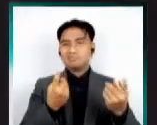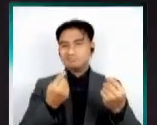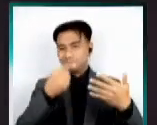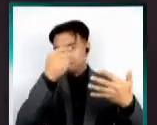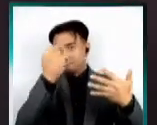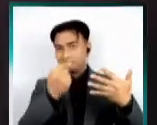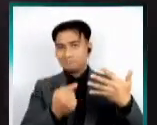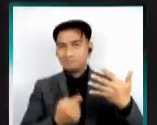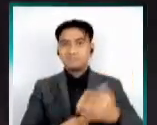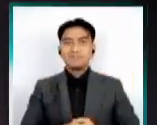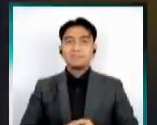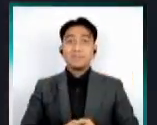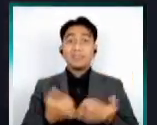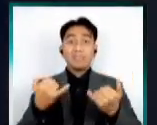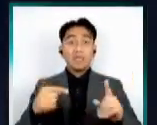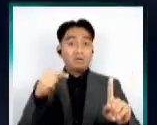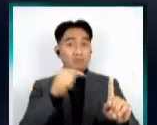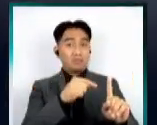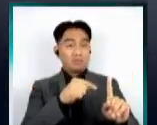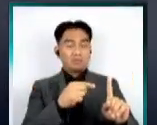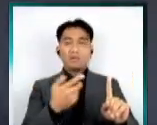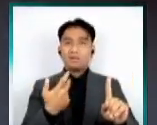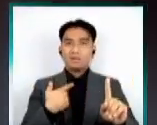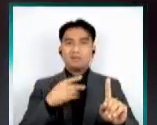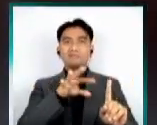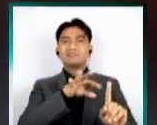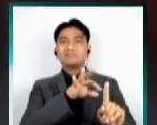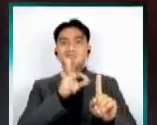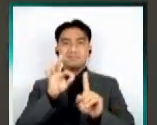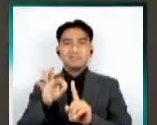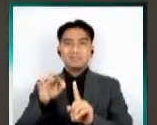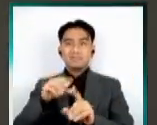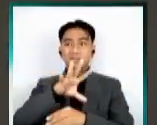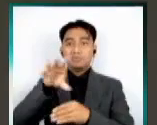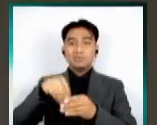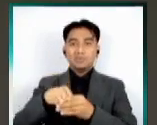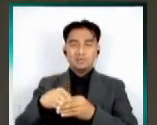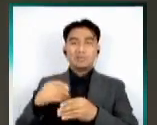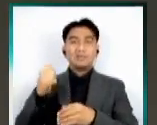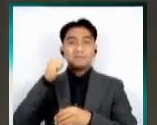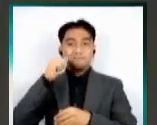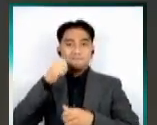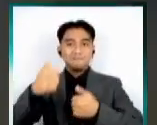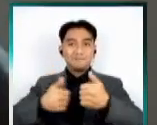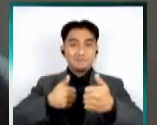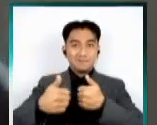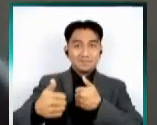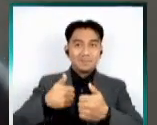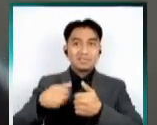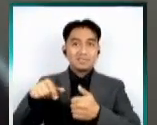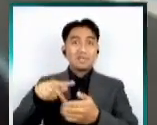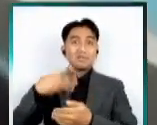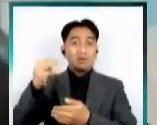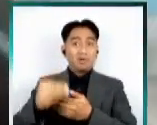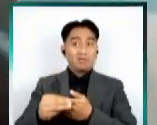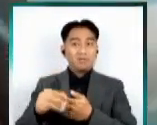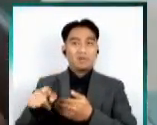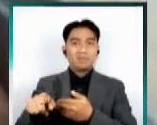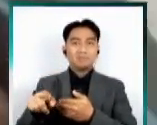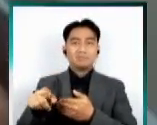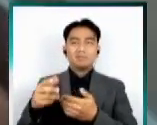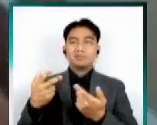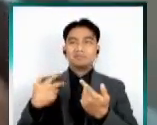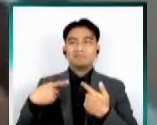Dahil si Bianca, isa sa mga napiling lumahok sa Girls on Track Rising Stars program ng International Automobile